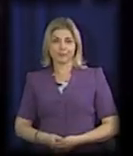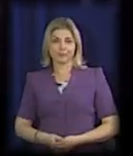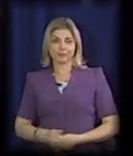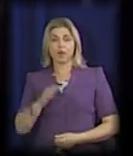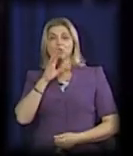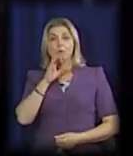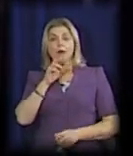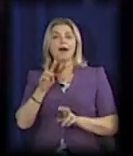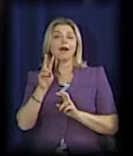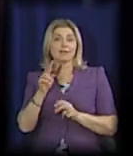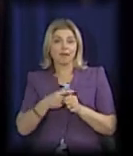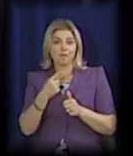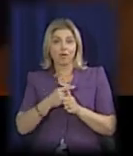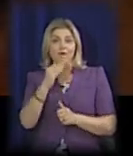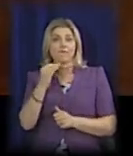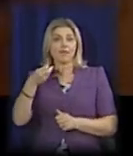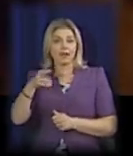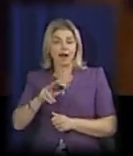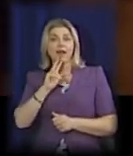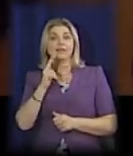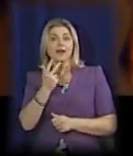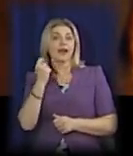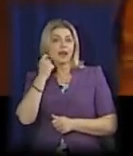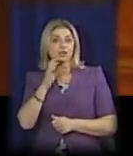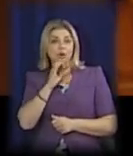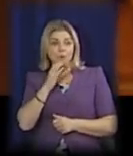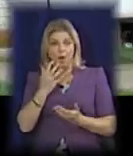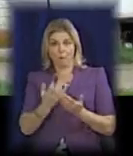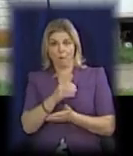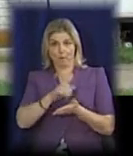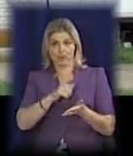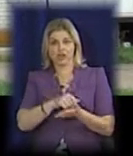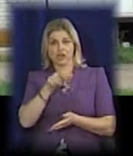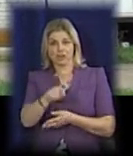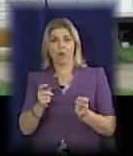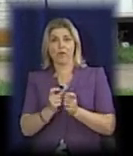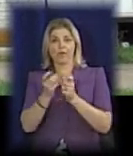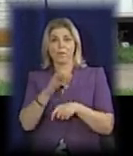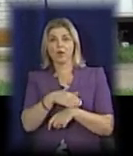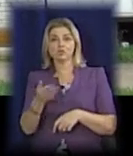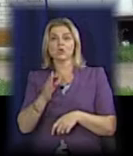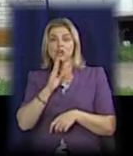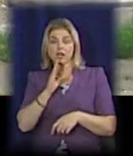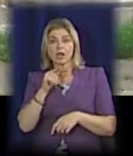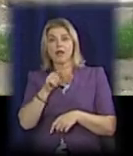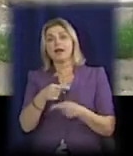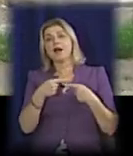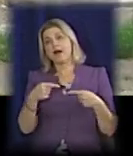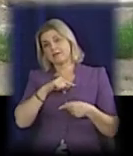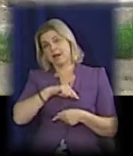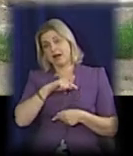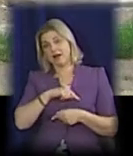Філя. Саме цей трирічний собака і спричинив конфлікт між жінками. У дворі Філя користується різною репутацією.